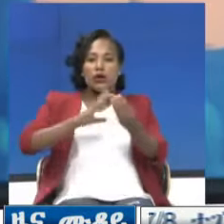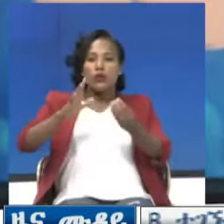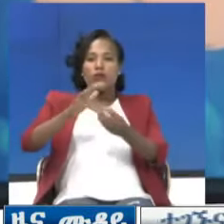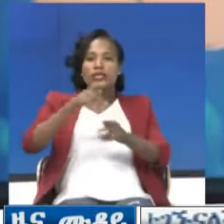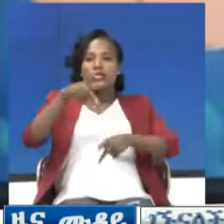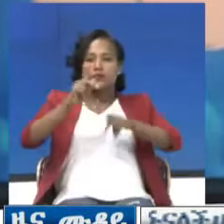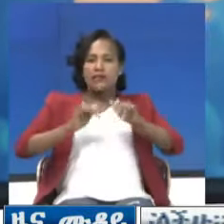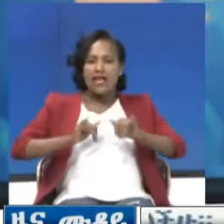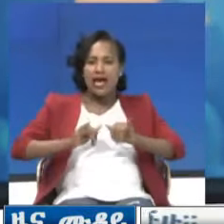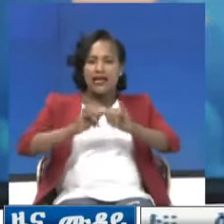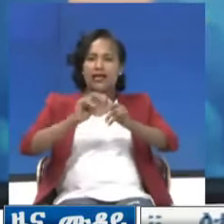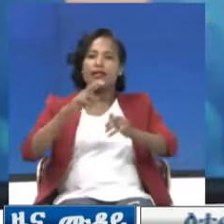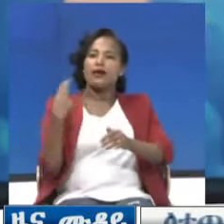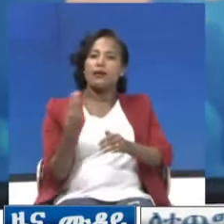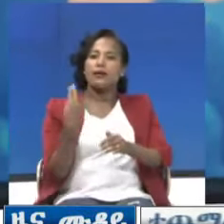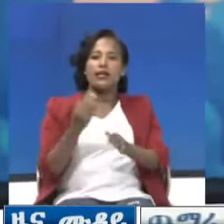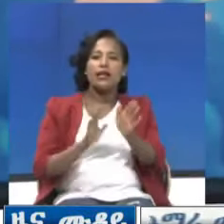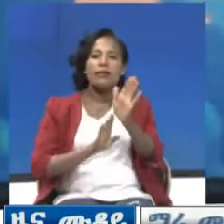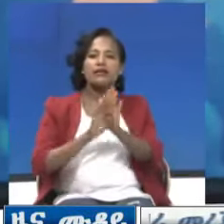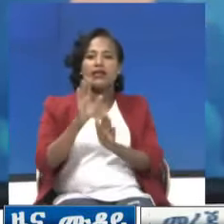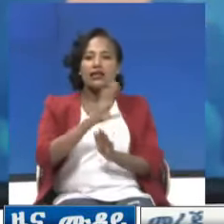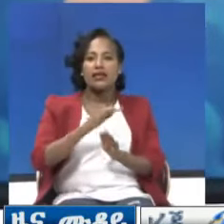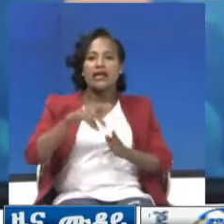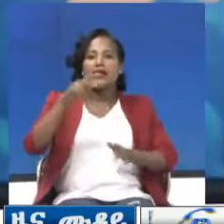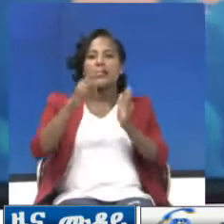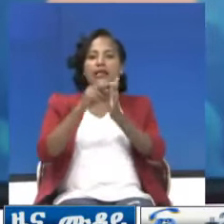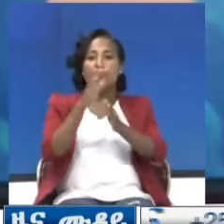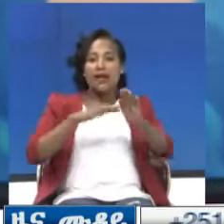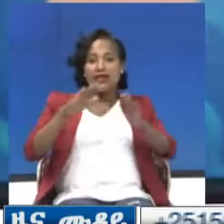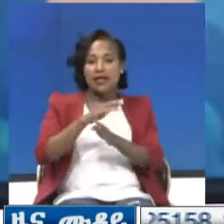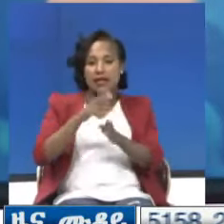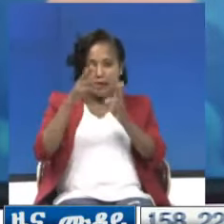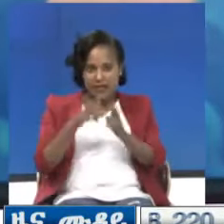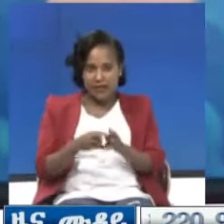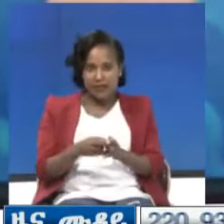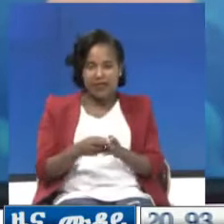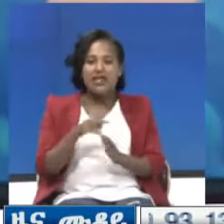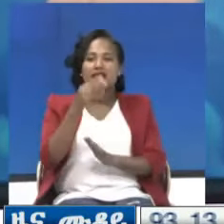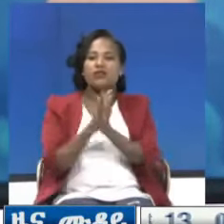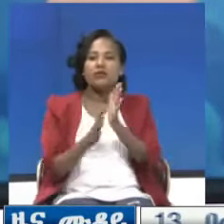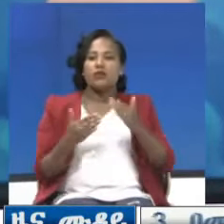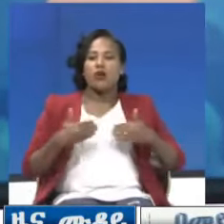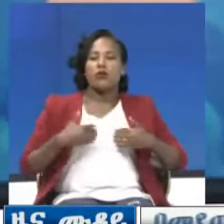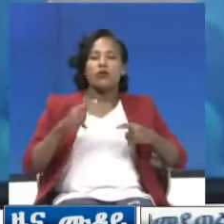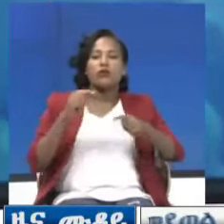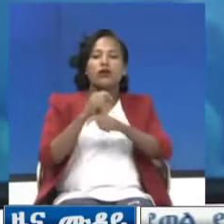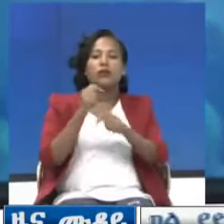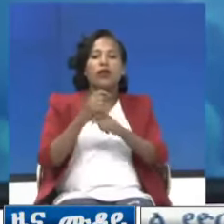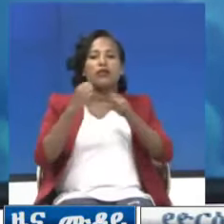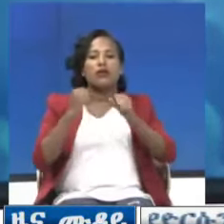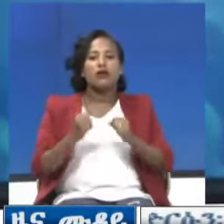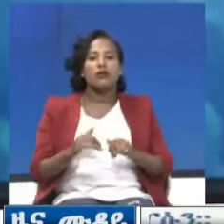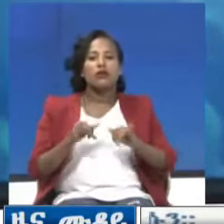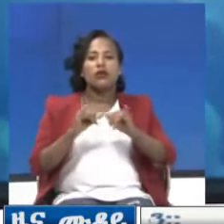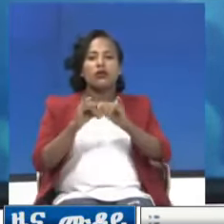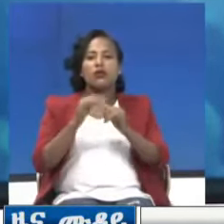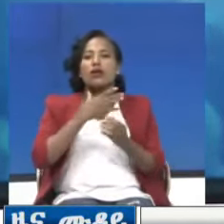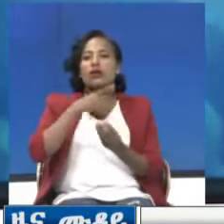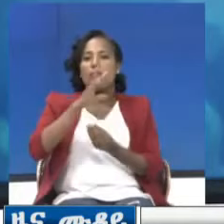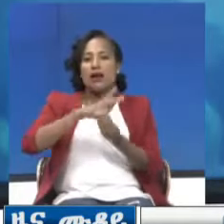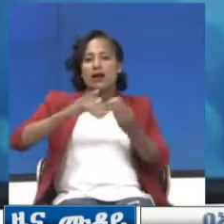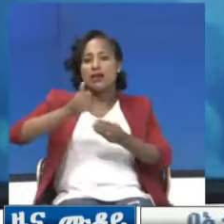የክልሉን ህዝብ ዘላቂ ተጠቃሚነት ለማሳደግና የበላይነትን ለማስከበር እየተከናወኑ ያሉ ተግባራት ተጠናክረው